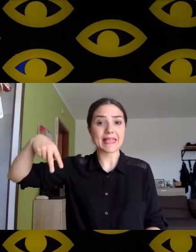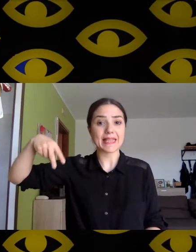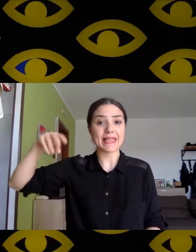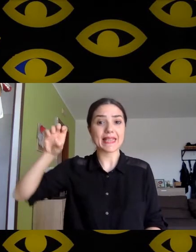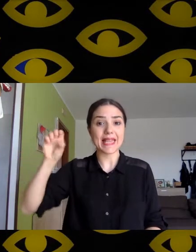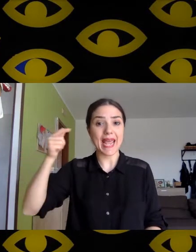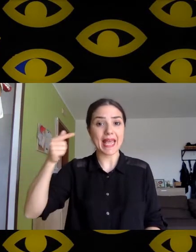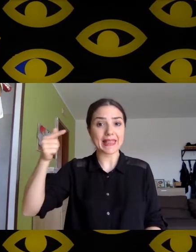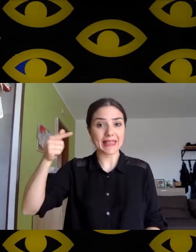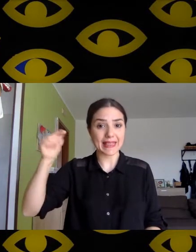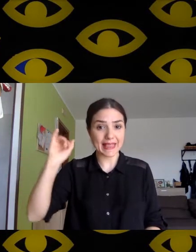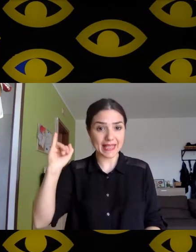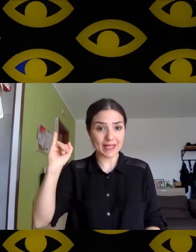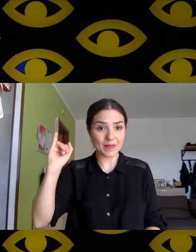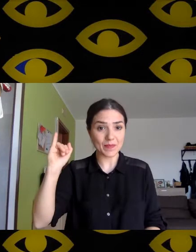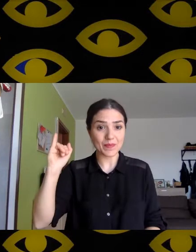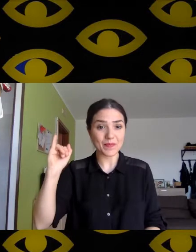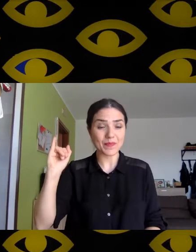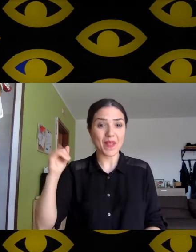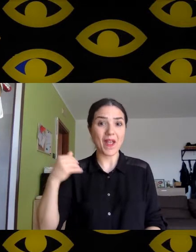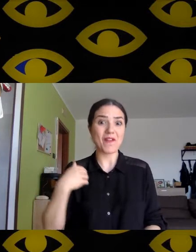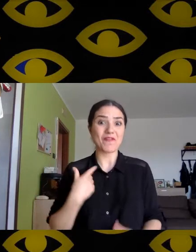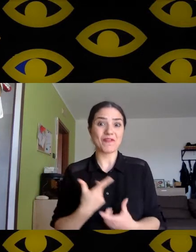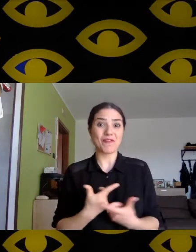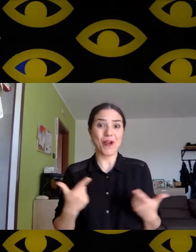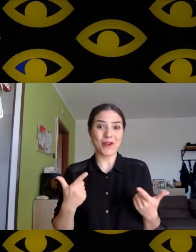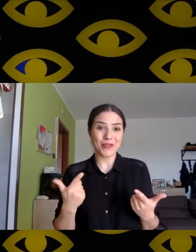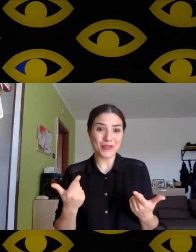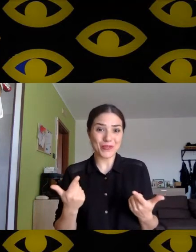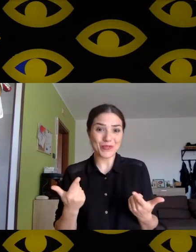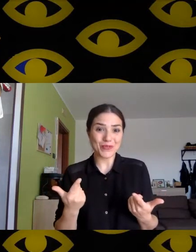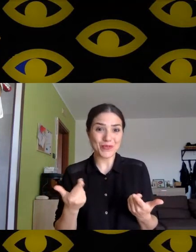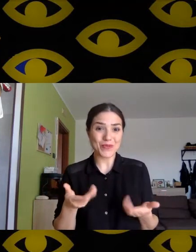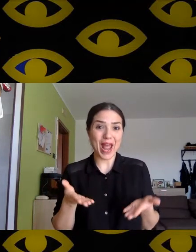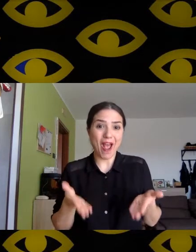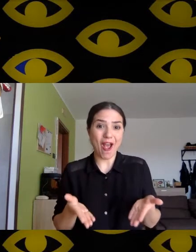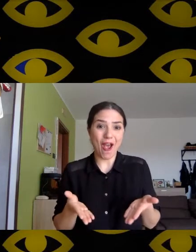diretta, abbiamo la fortuna di avere